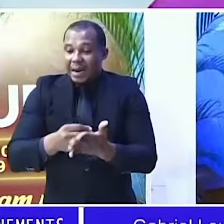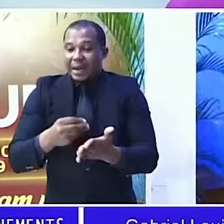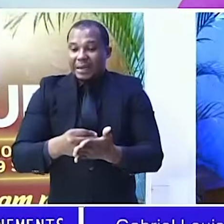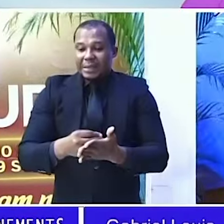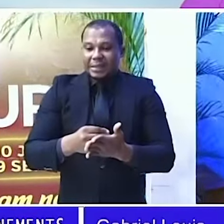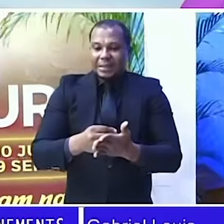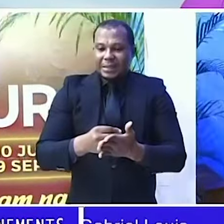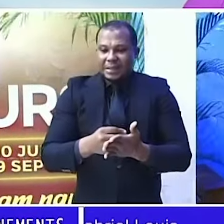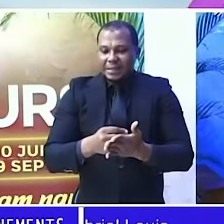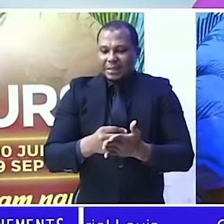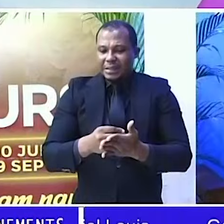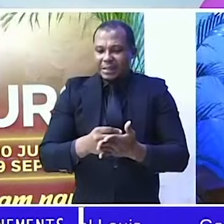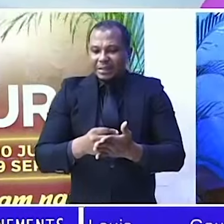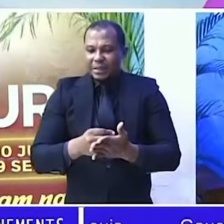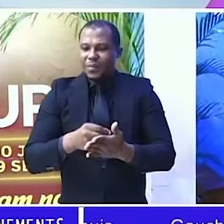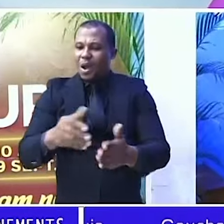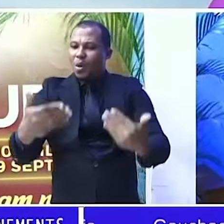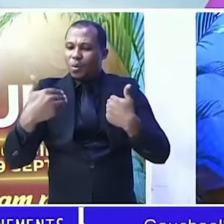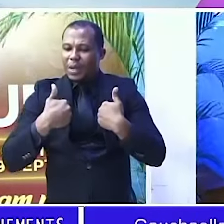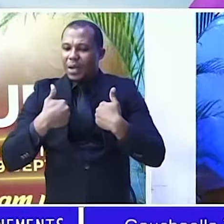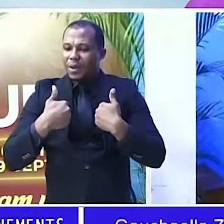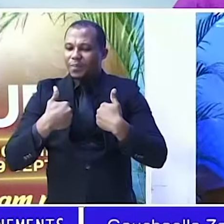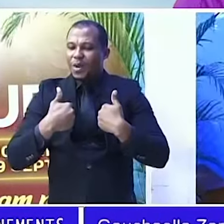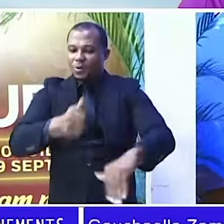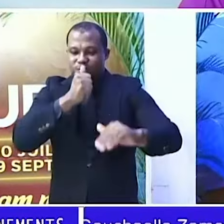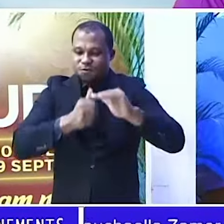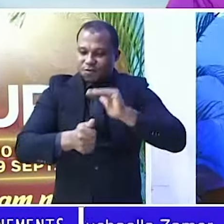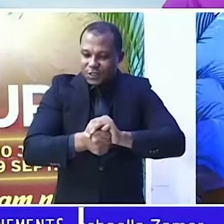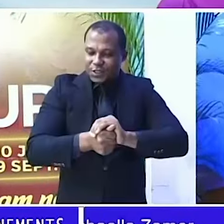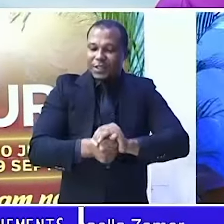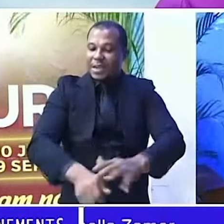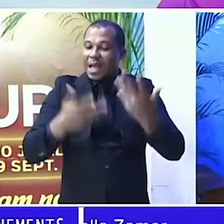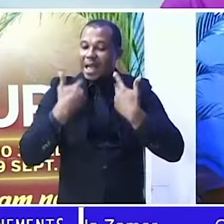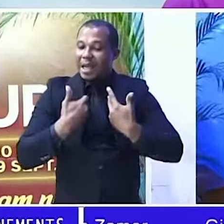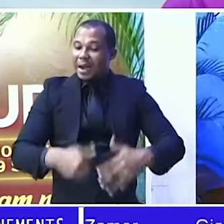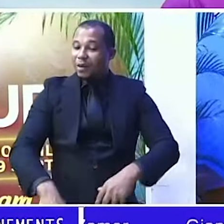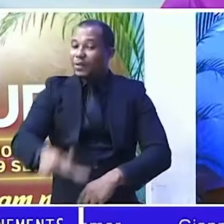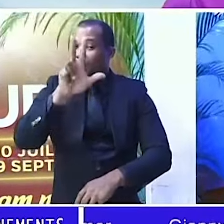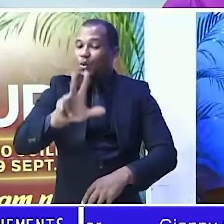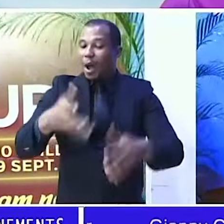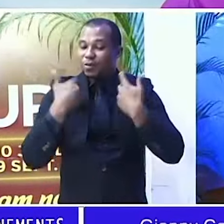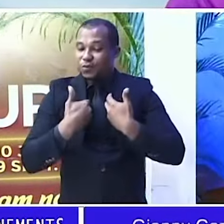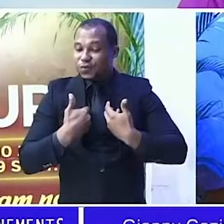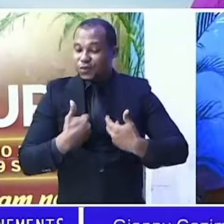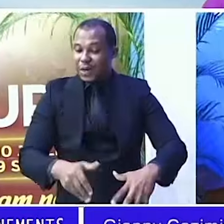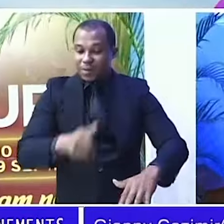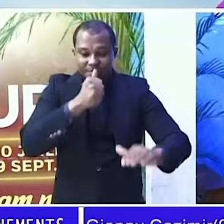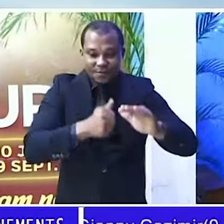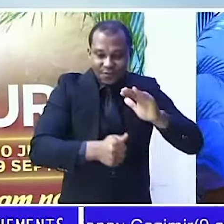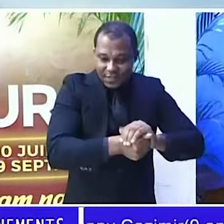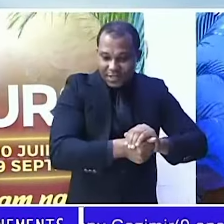son bras de carton ou serre quelques rades, ou dit bon, trois rades ça yo, c'est rad l'église lié, mettez yo à